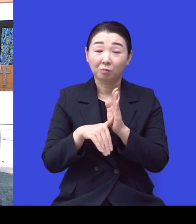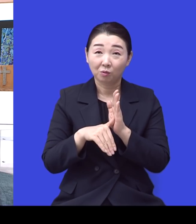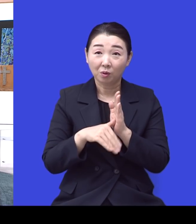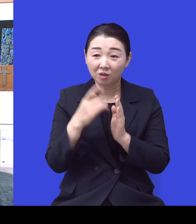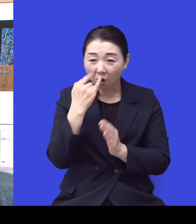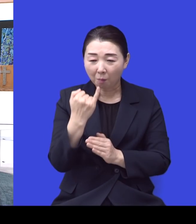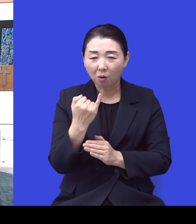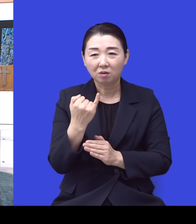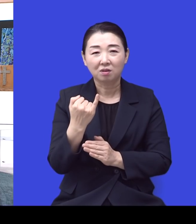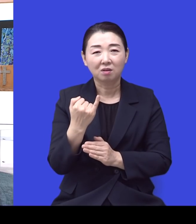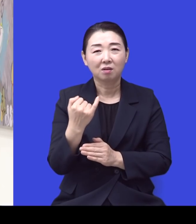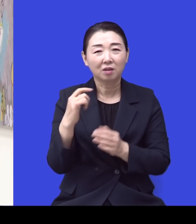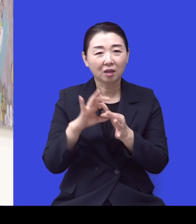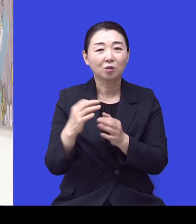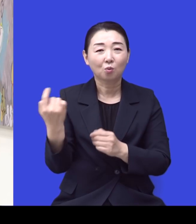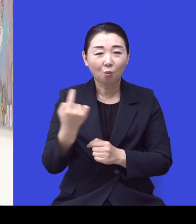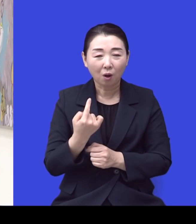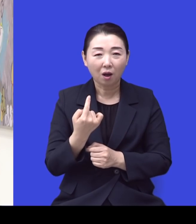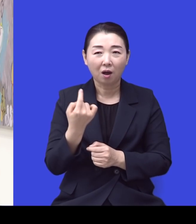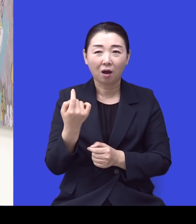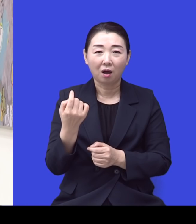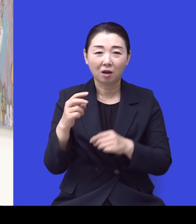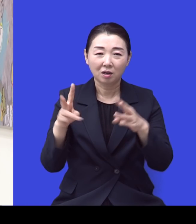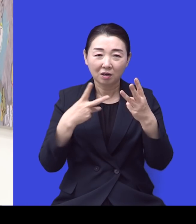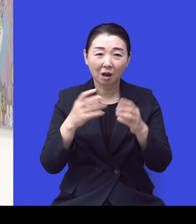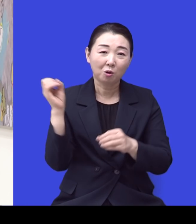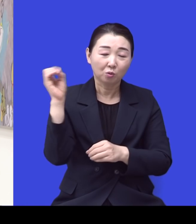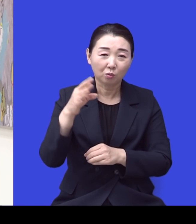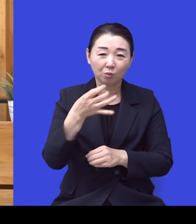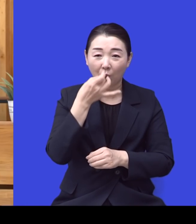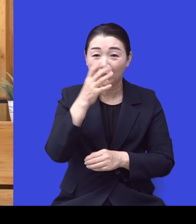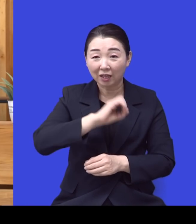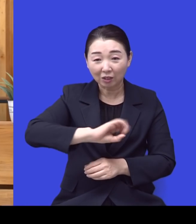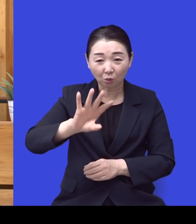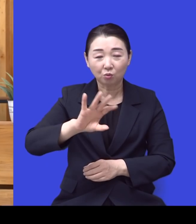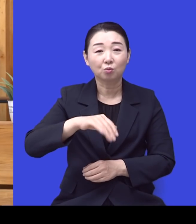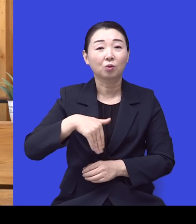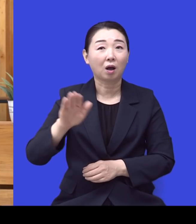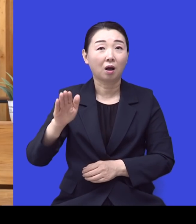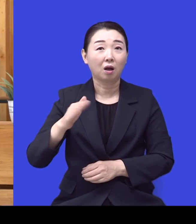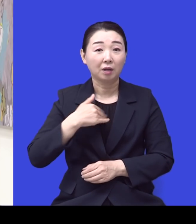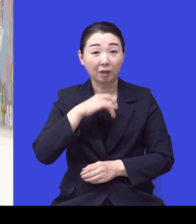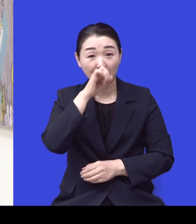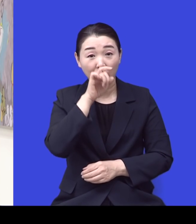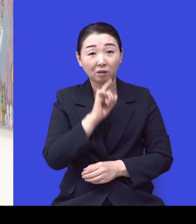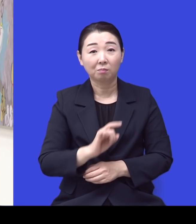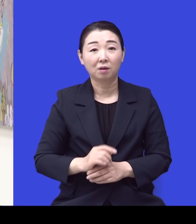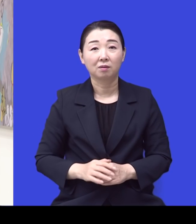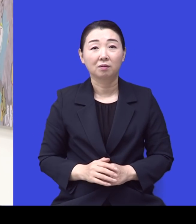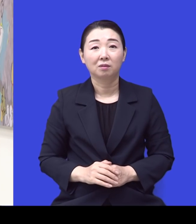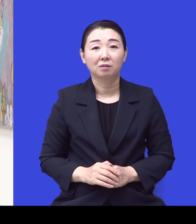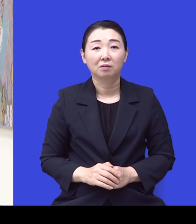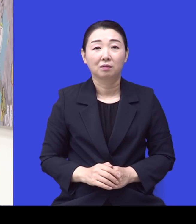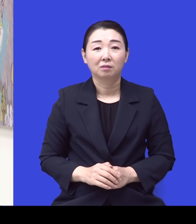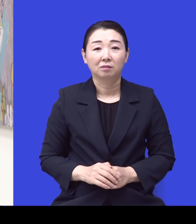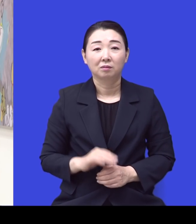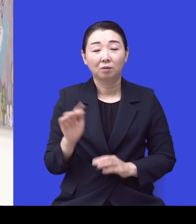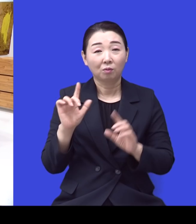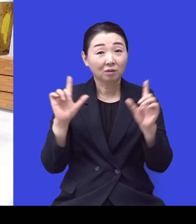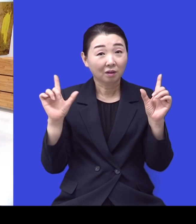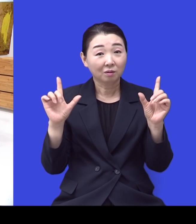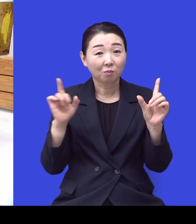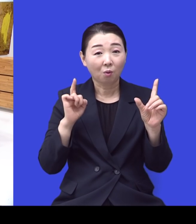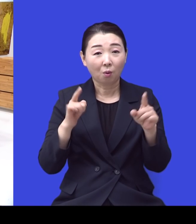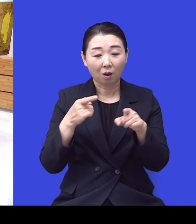거예요. 네. 오셔서 라면 던지고 가고 쌀 던지고 가고 아. 그 저를 좋아한다는 거예요. 네. 그러면서 어느 날은